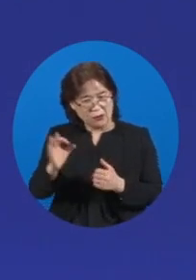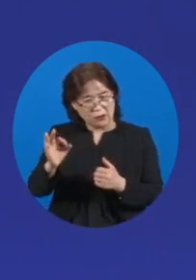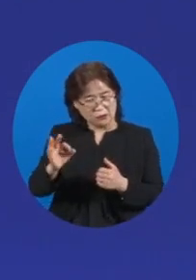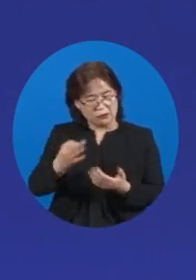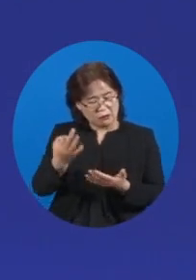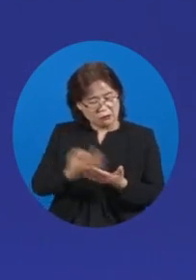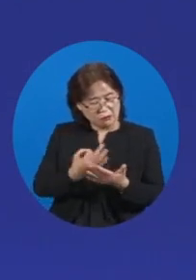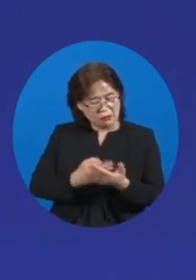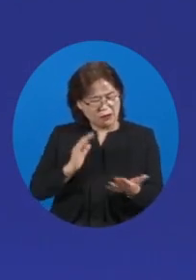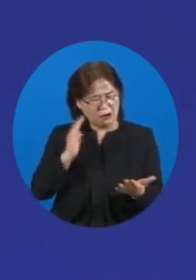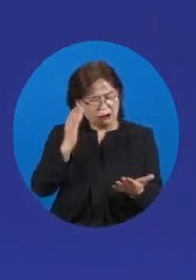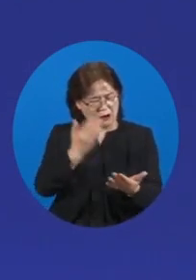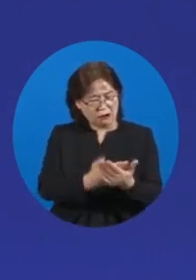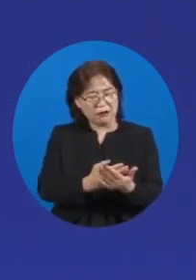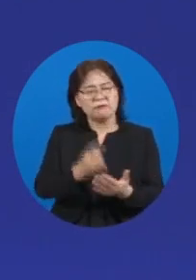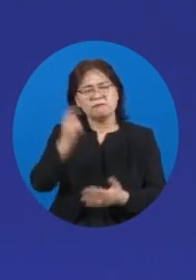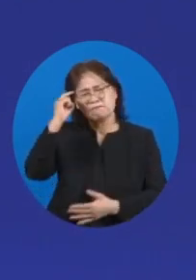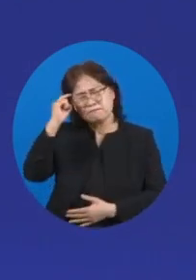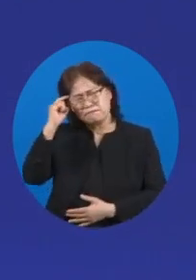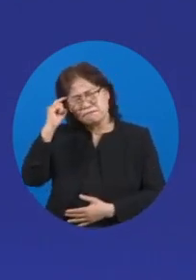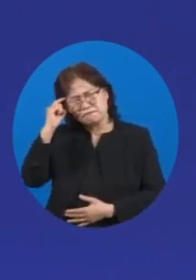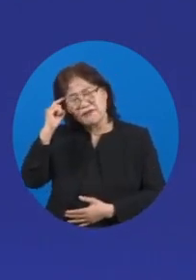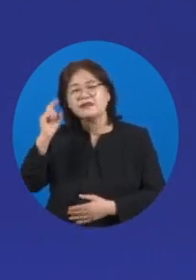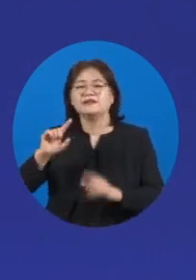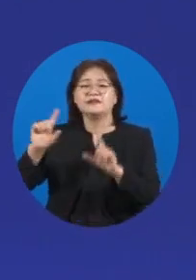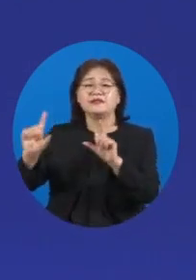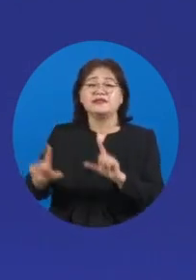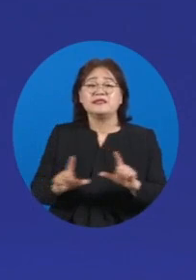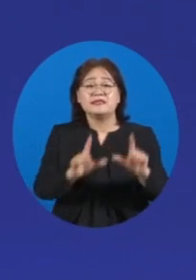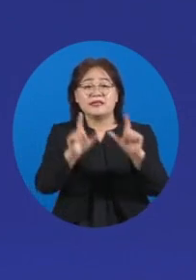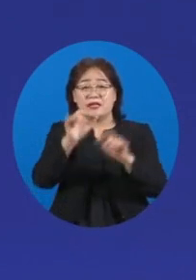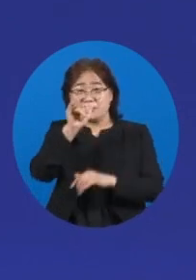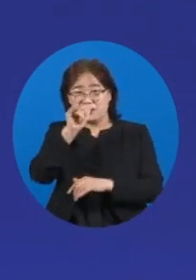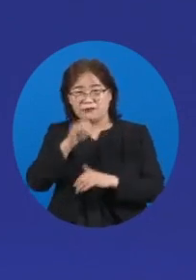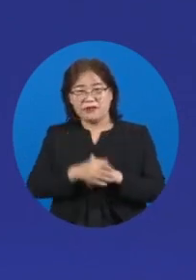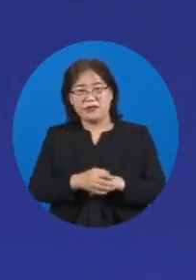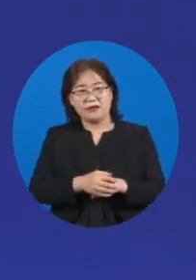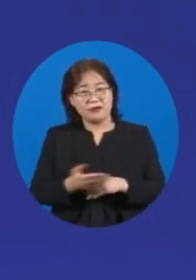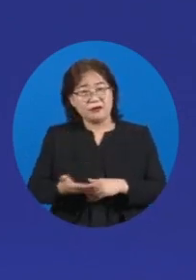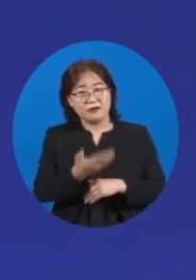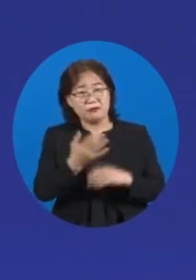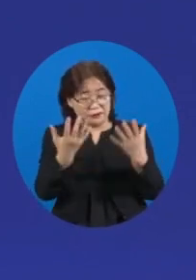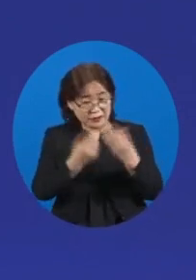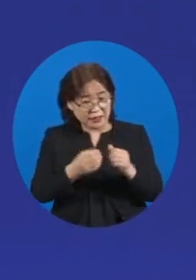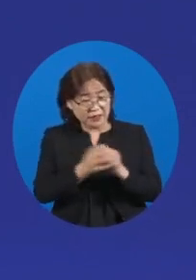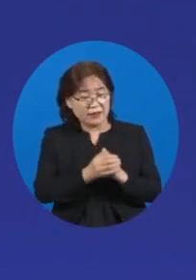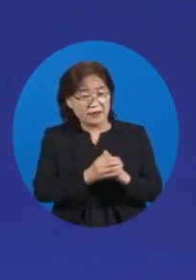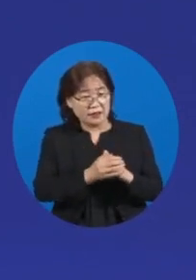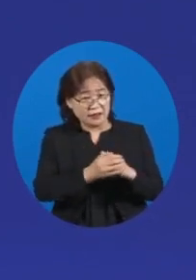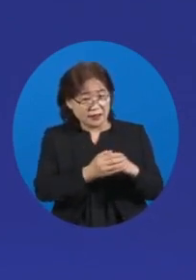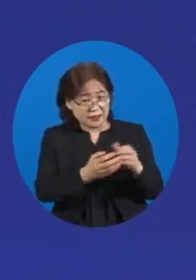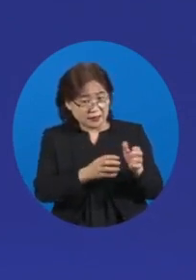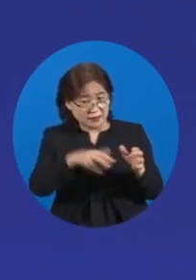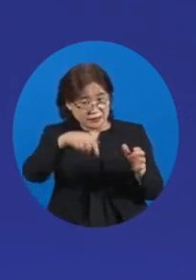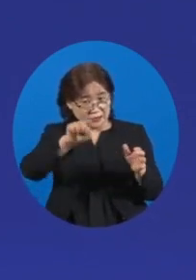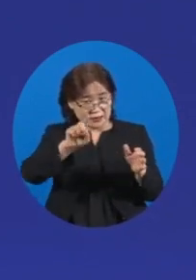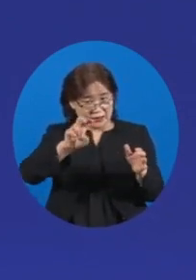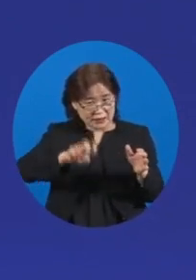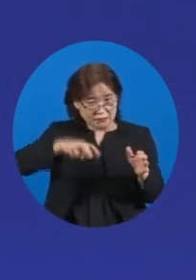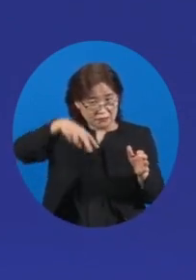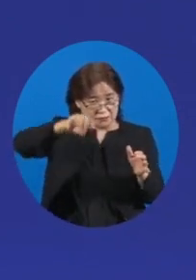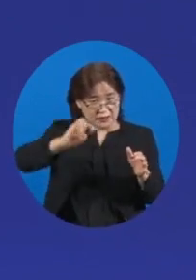생각하면서 살아갑니다 그럼 잠실 사거리 애가 보게 되면요 끝이야